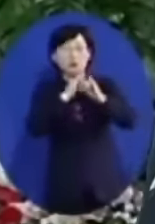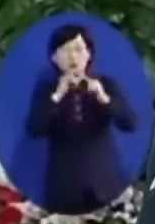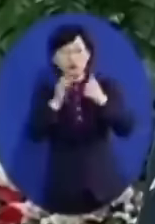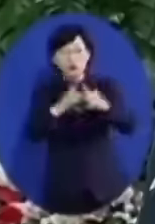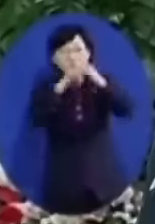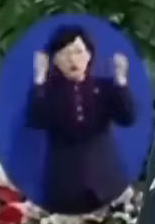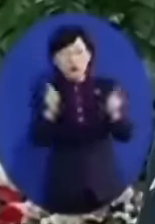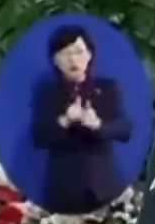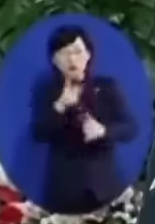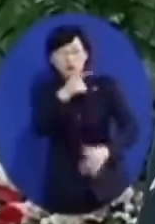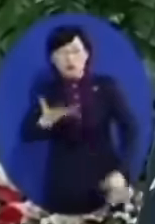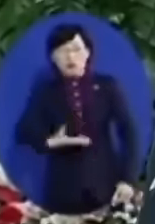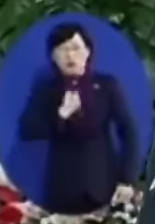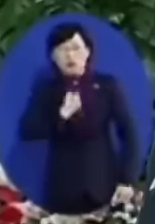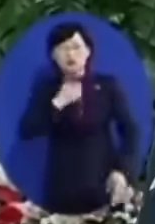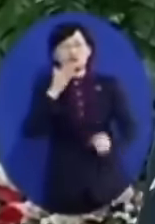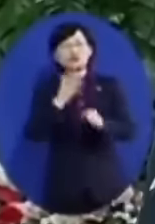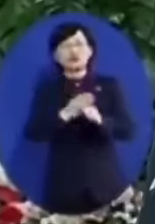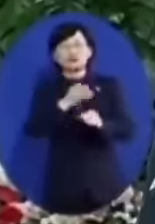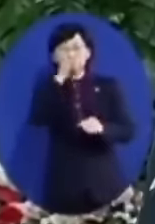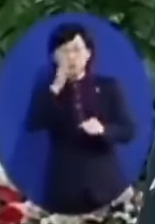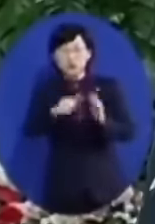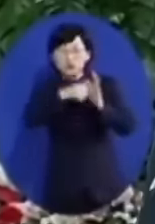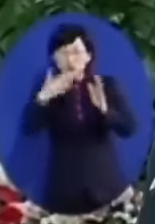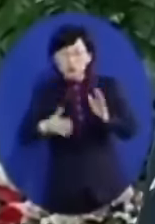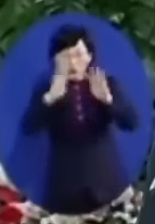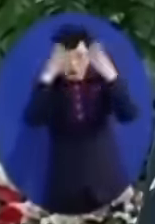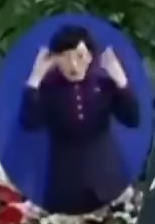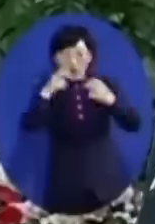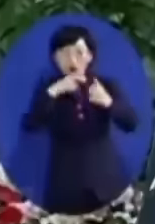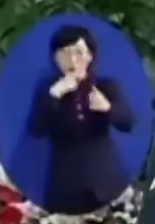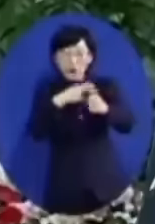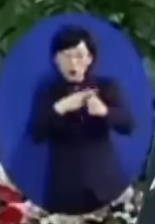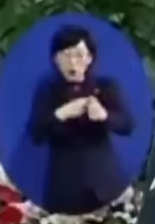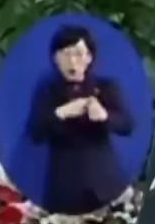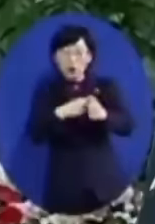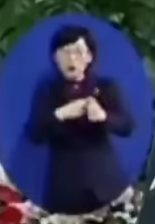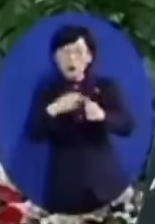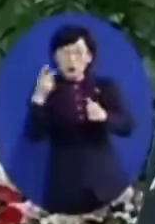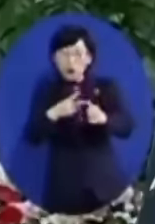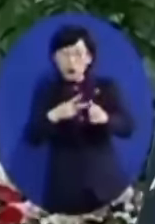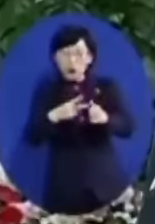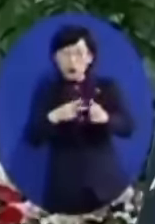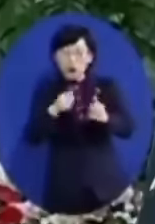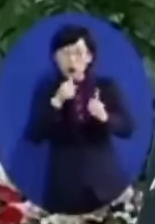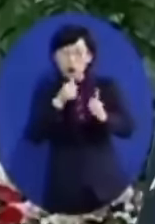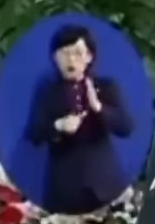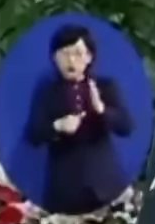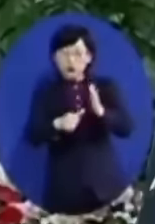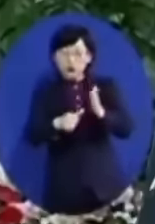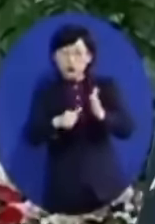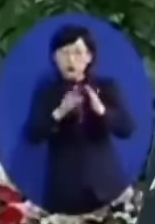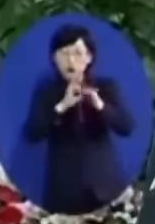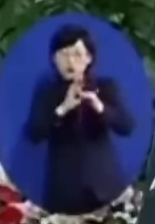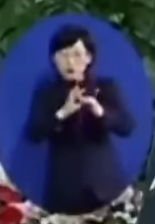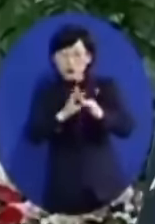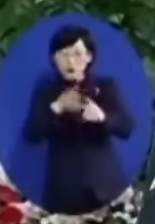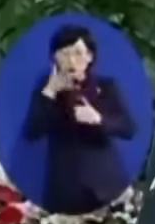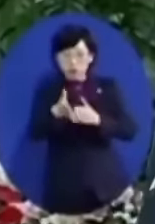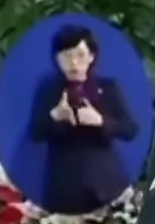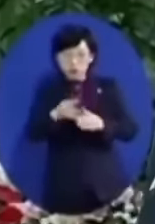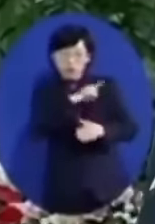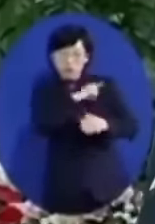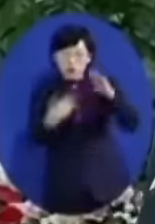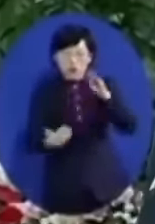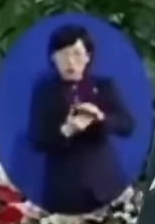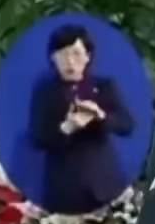큰 충격을 받고 있습니다. 유명한 대학 병원 교수와 물리학의 한 분야에서 최고의 권위자로 알려진 서울의